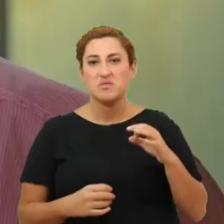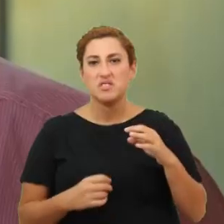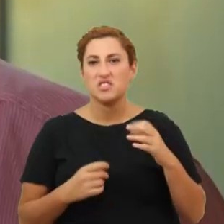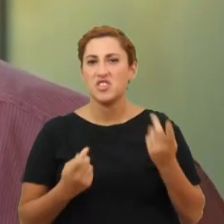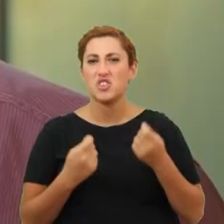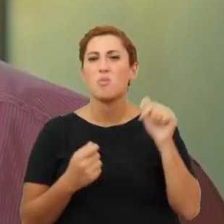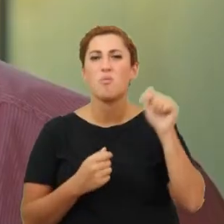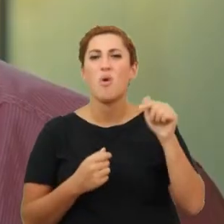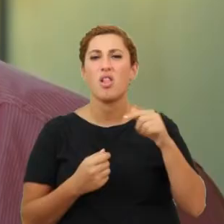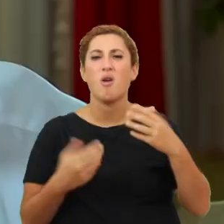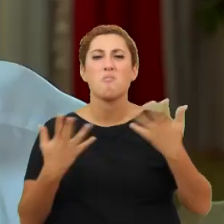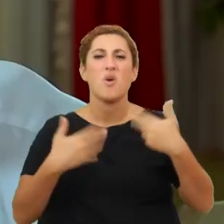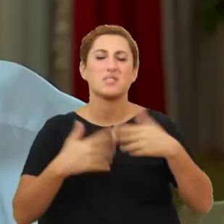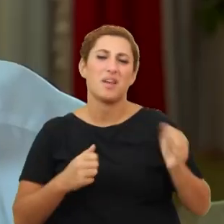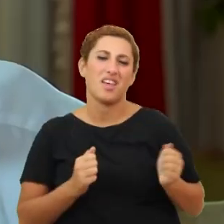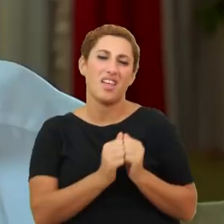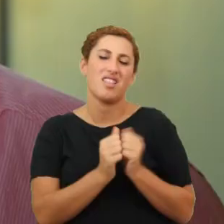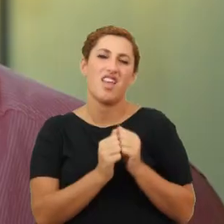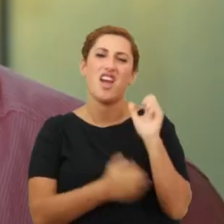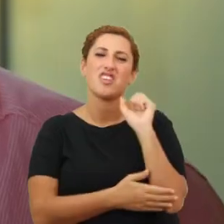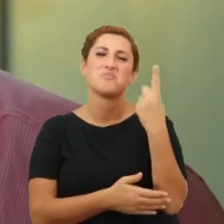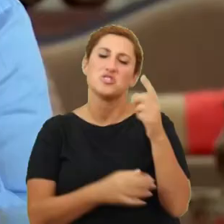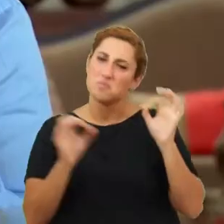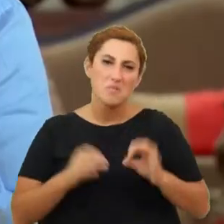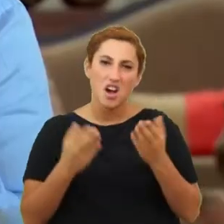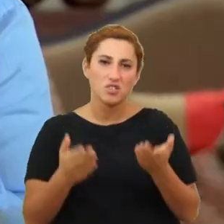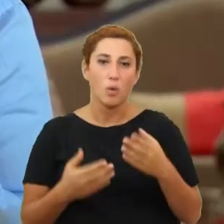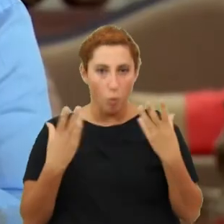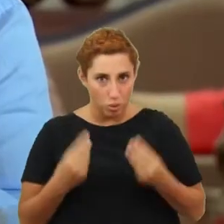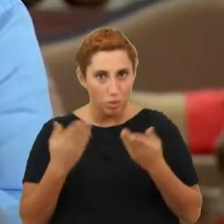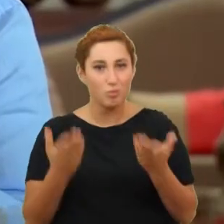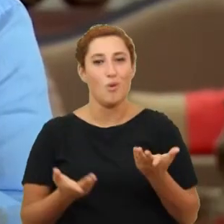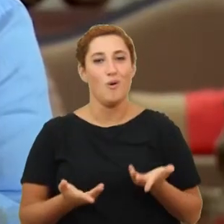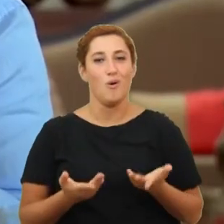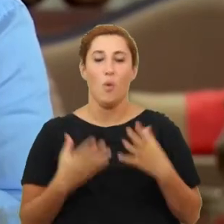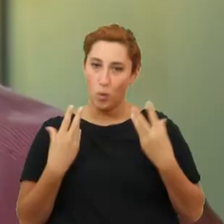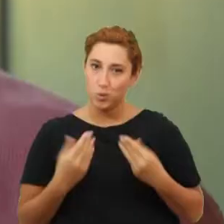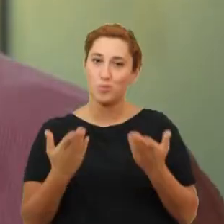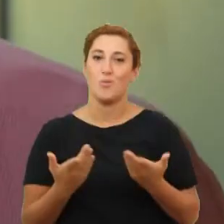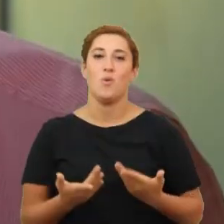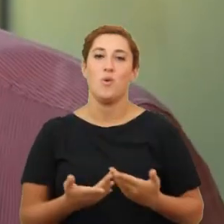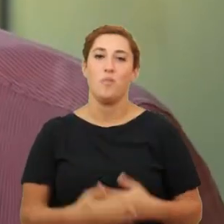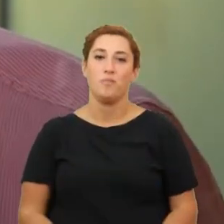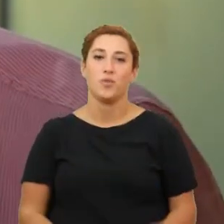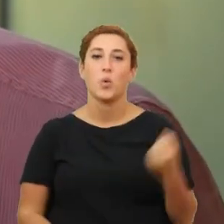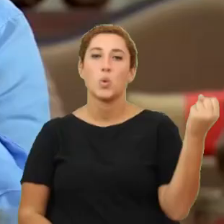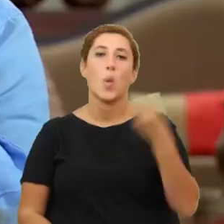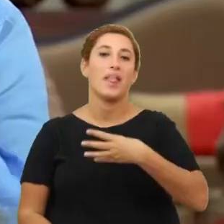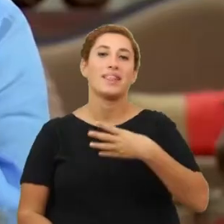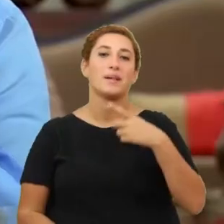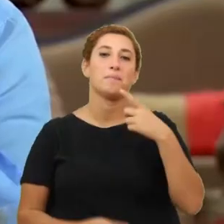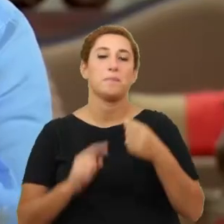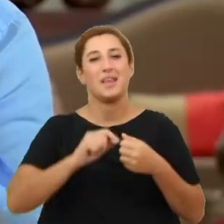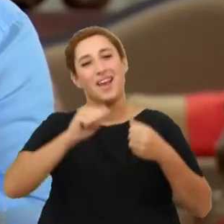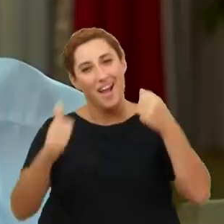ya. Böyle muhasebecinin yanında yardımcı olarak başlarsın işte. Ha. Olur mu öyle şey ya? Olur mu öyle şey? Yönetimin bir